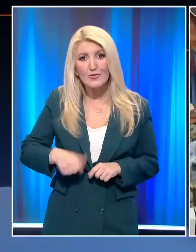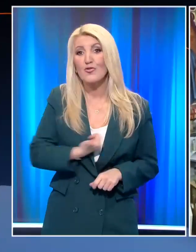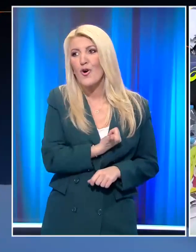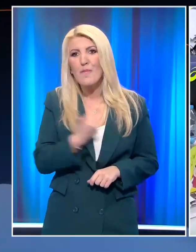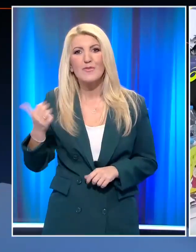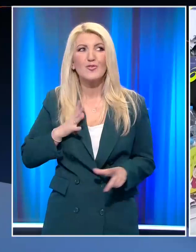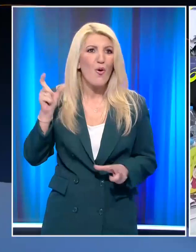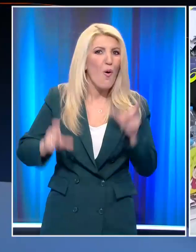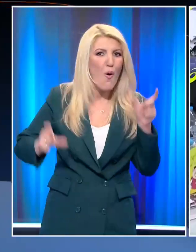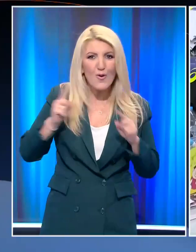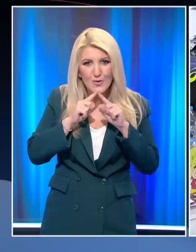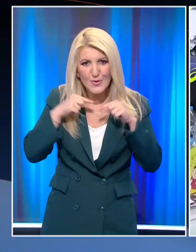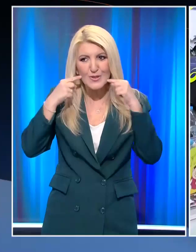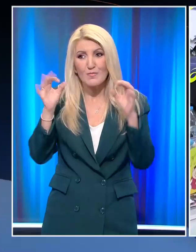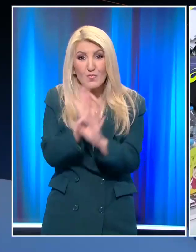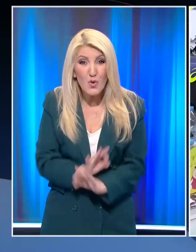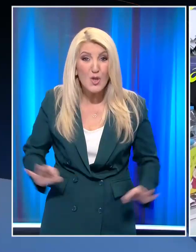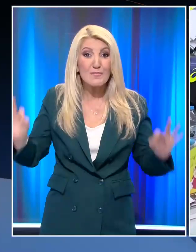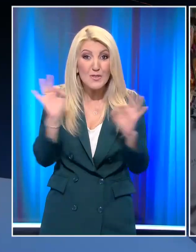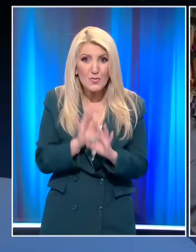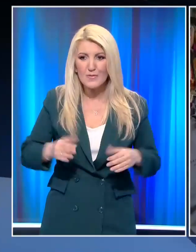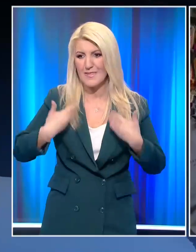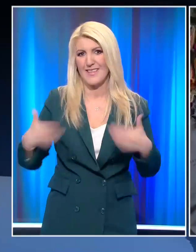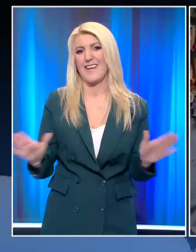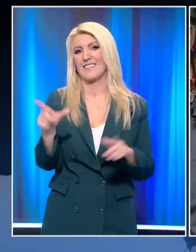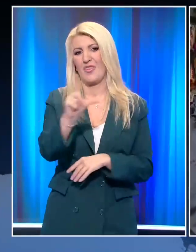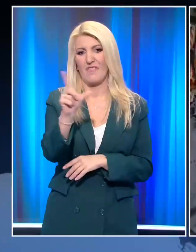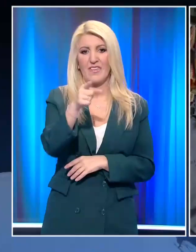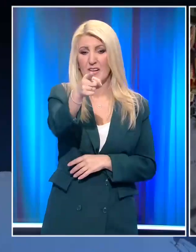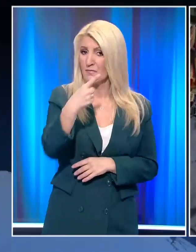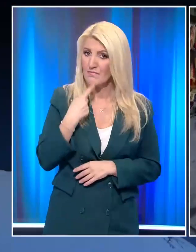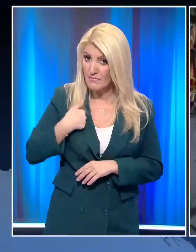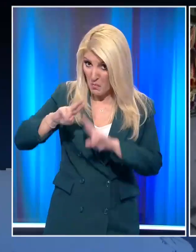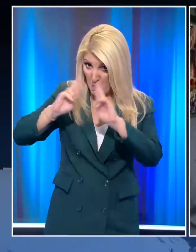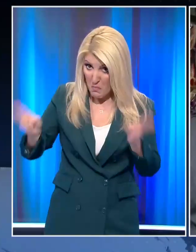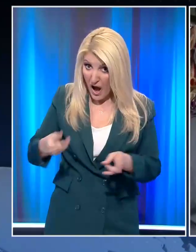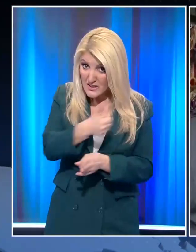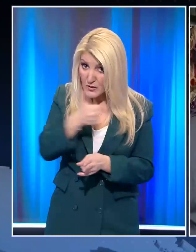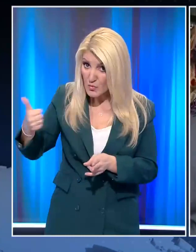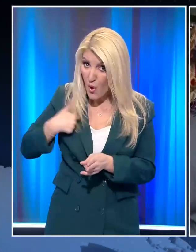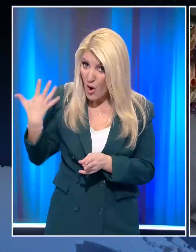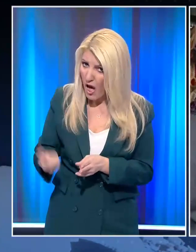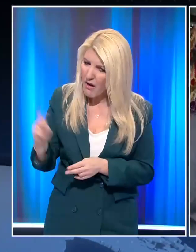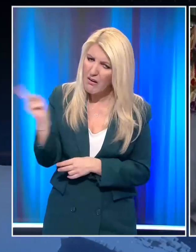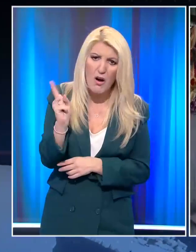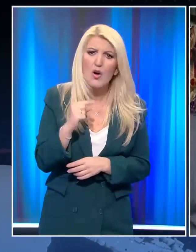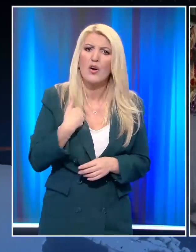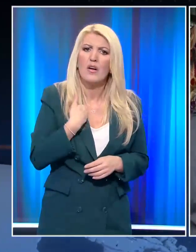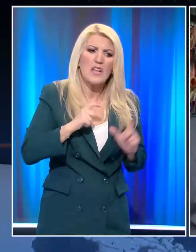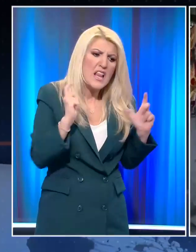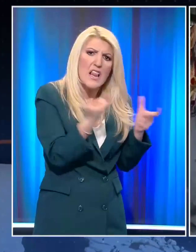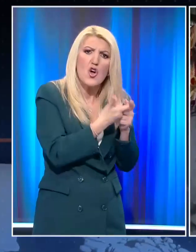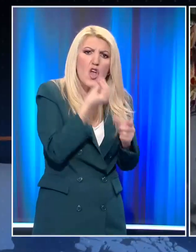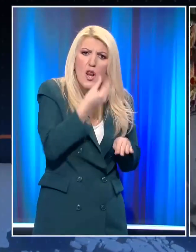περισσότερα καταστήματα ήδη να προετοιμάζονται για το πλήρες άνοιγμα της Δευτέρας. Δεν έχουμε μόνο τα καταστήματά μας, αλλά έχουμε και ένα σπίτι και ένα ψυγείο να γεμίσουμε.